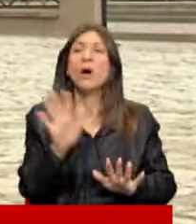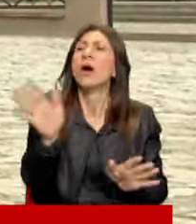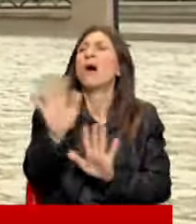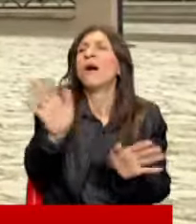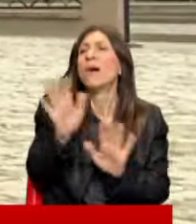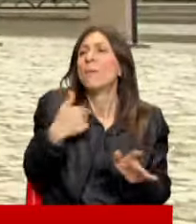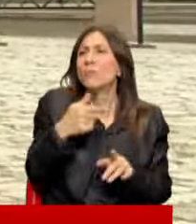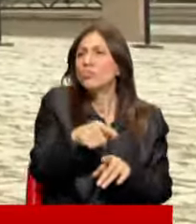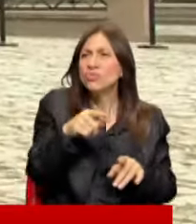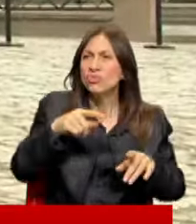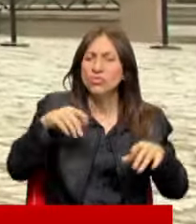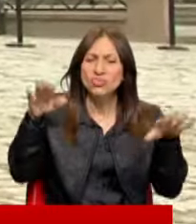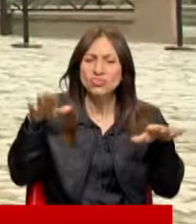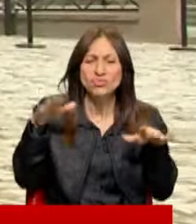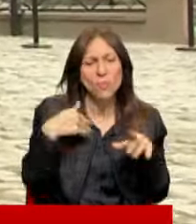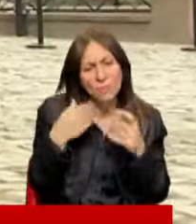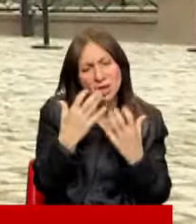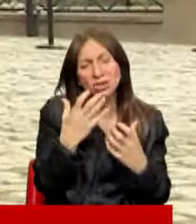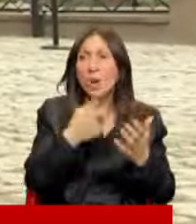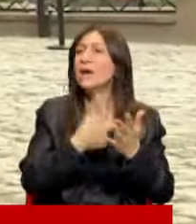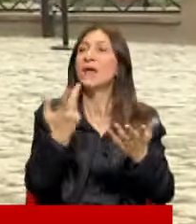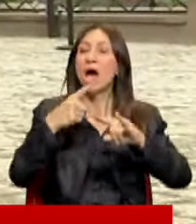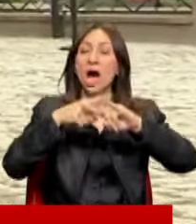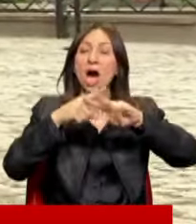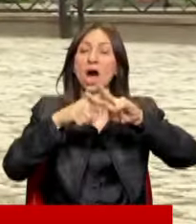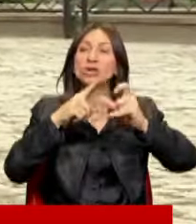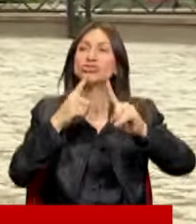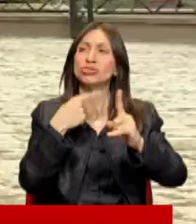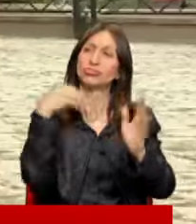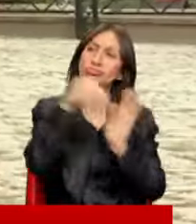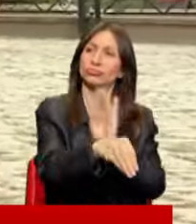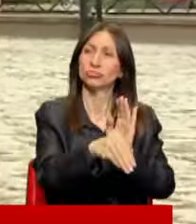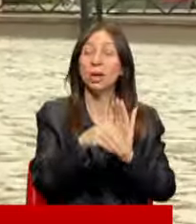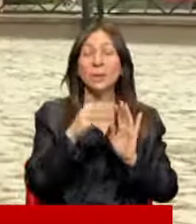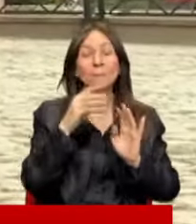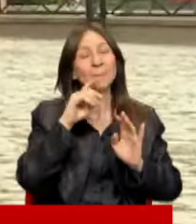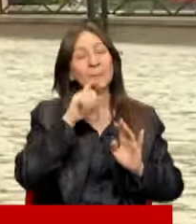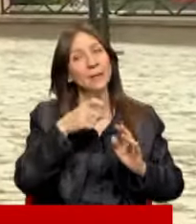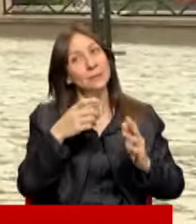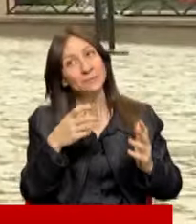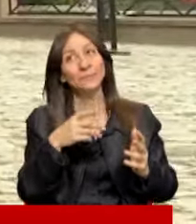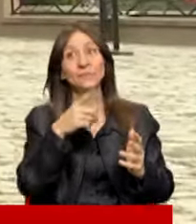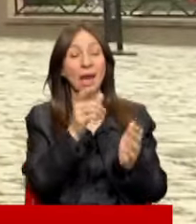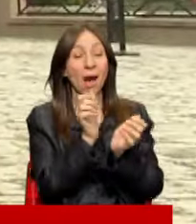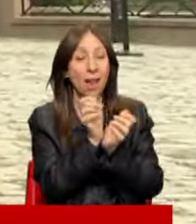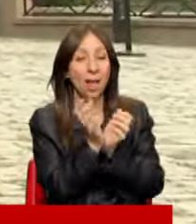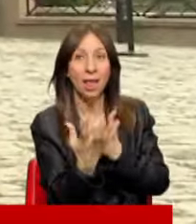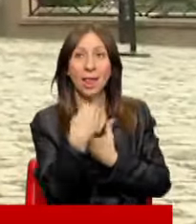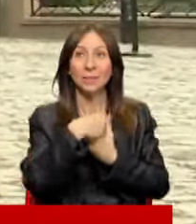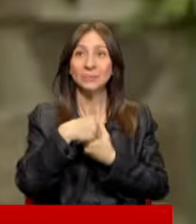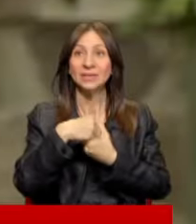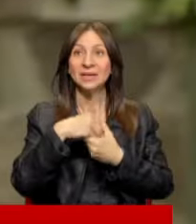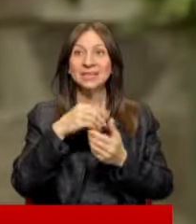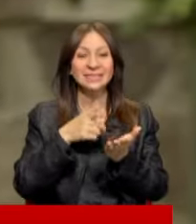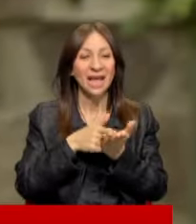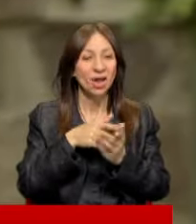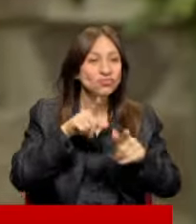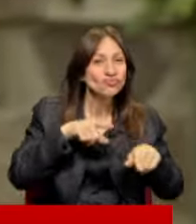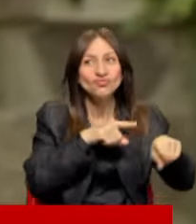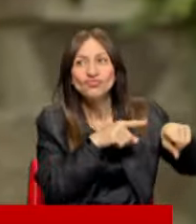bu kargaya bakacağım, adını da Hacı koydum diyor. Dayısını razı ediyor. Hatta artık ailenin bir bireyi oluyor Hacı. Ya tarladan kovalanması